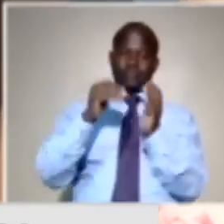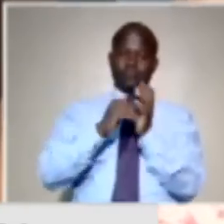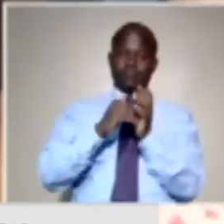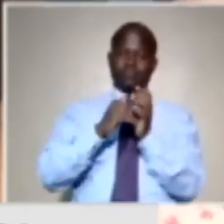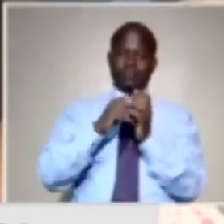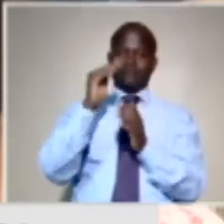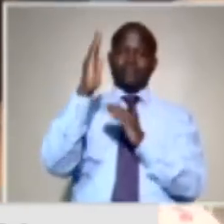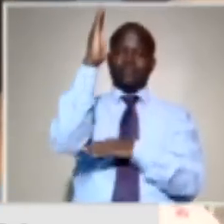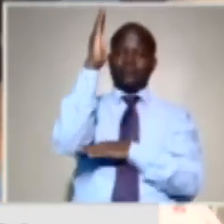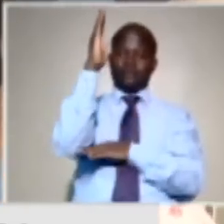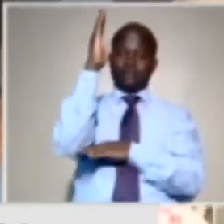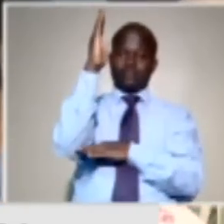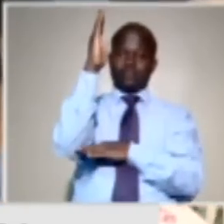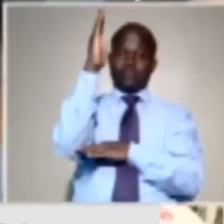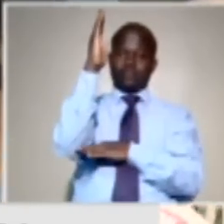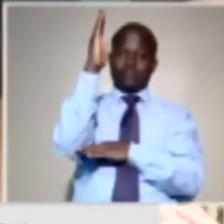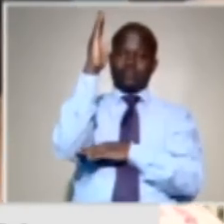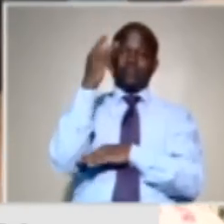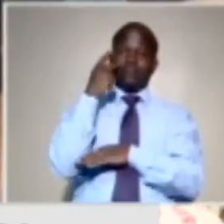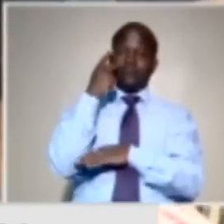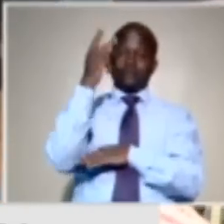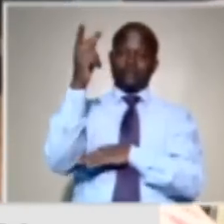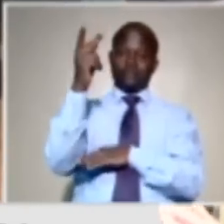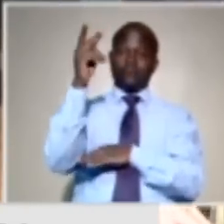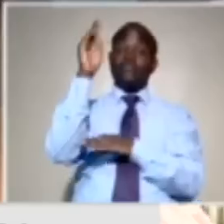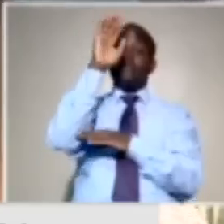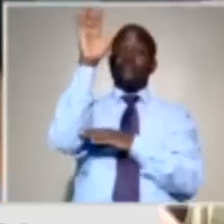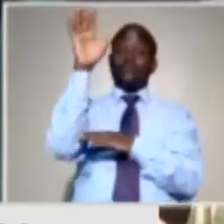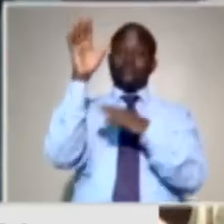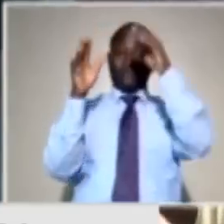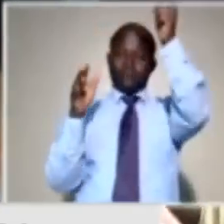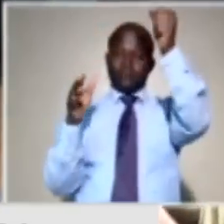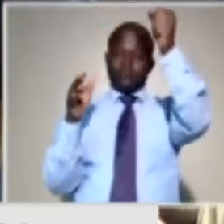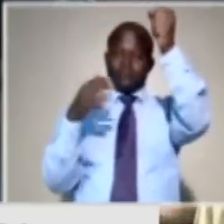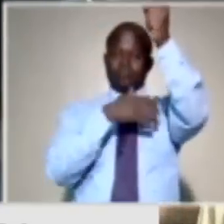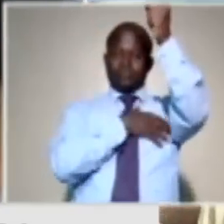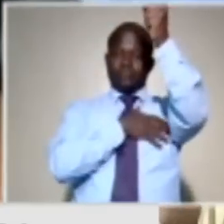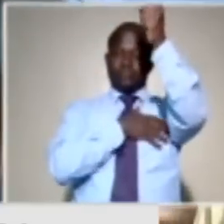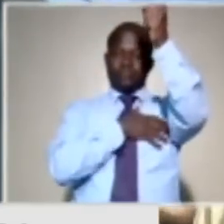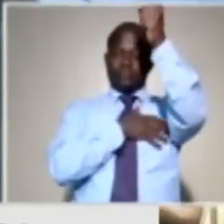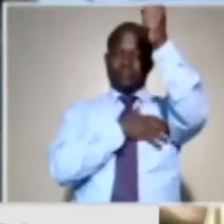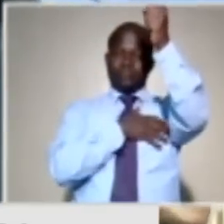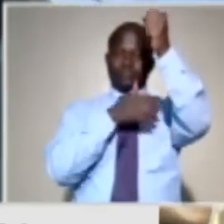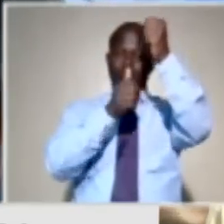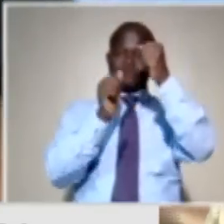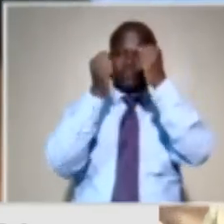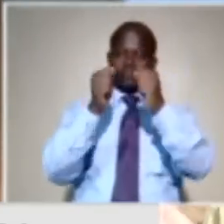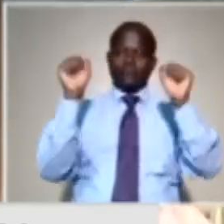arangarura gutya anshinga gutya anshinze gutya mpagaze mbita mbona ikirere hejuru mbita mfata insina iyo nsina nyifashe nk'ariyo